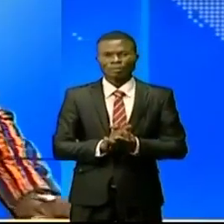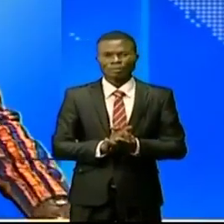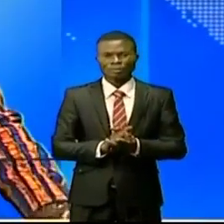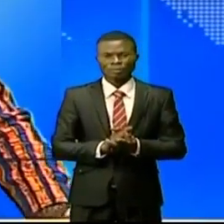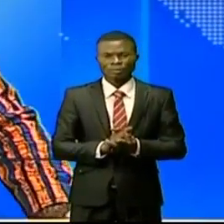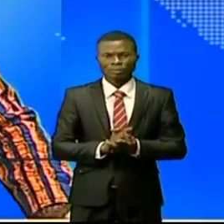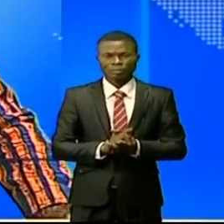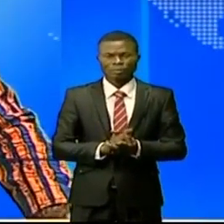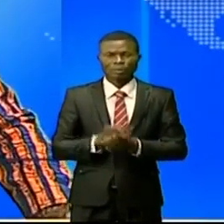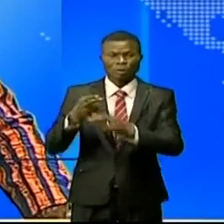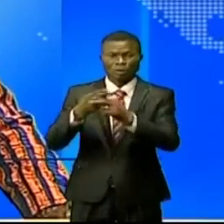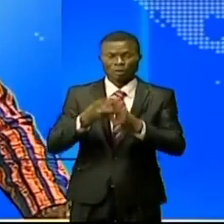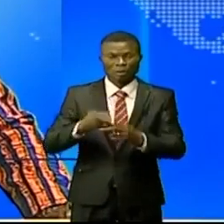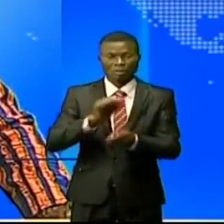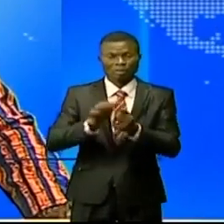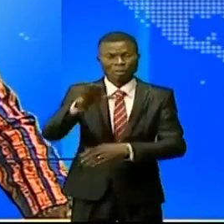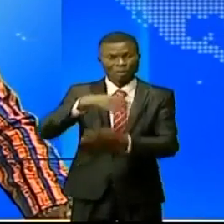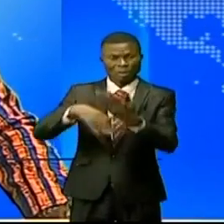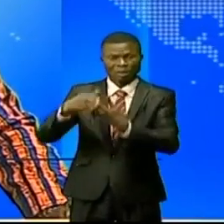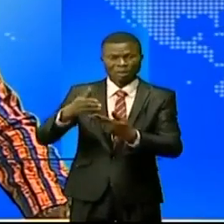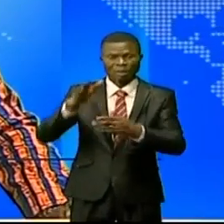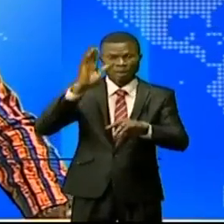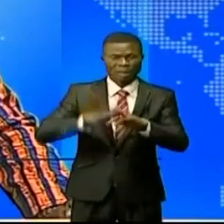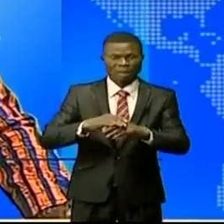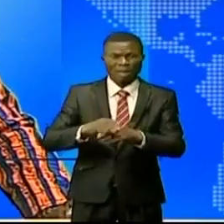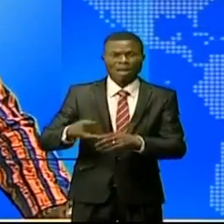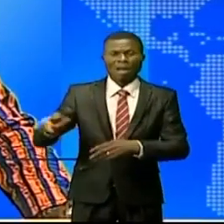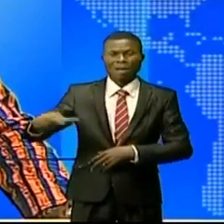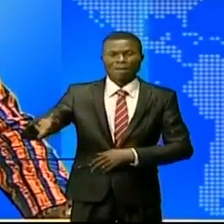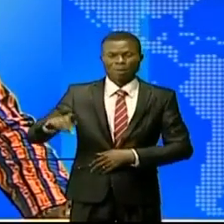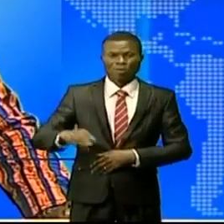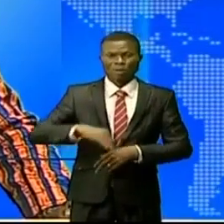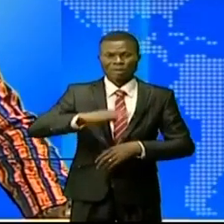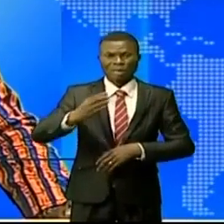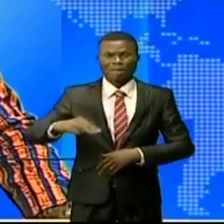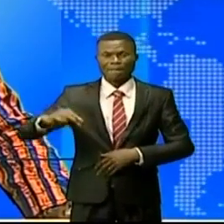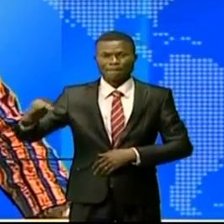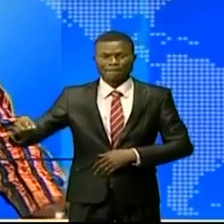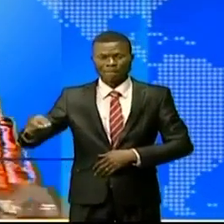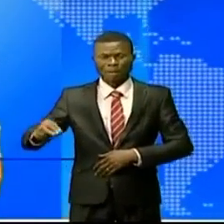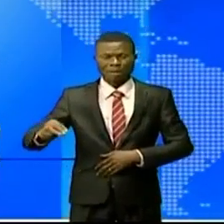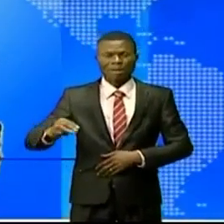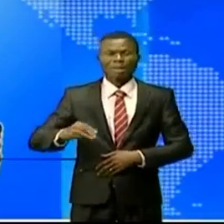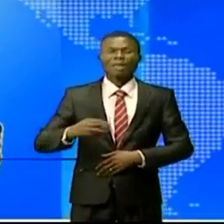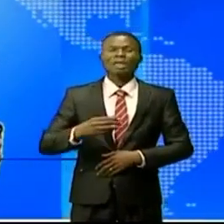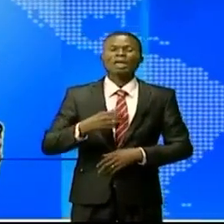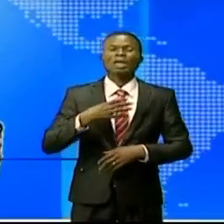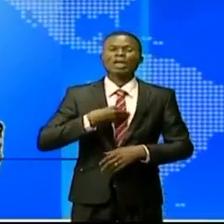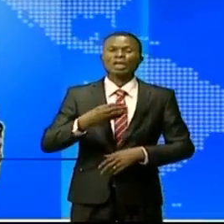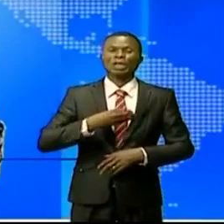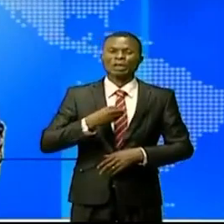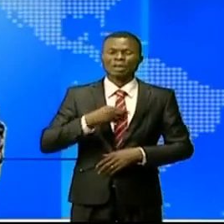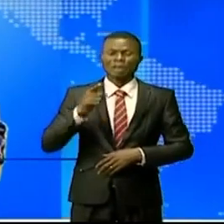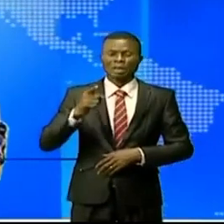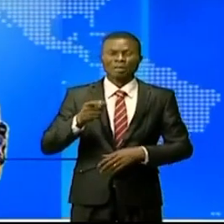Suite à l'insécurité qui se vit dans la province du Maniema, un opérateur économique a été assassiné. Ajouté à cela, un incendie qui